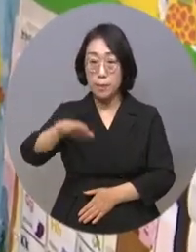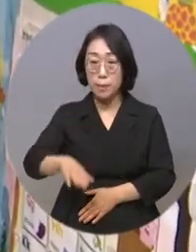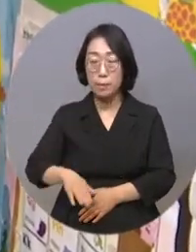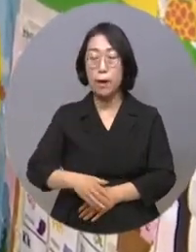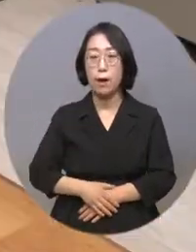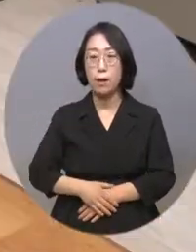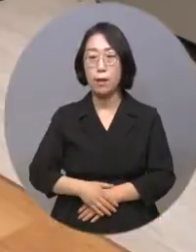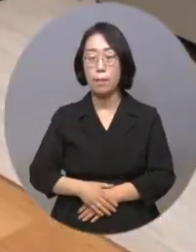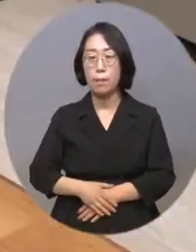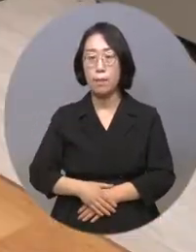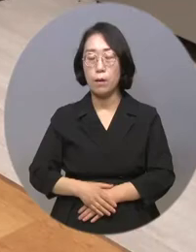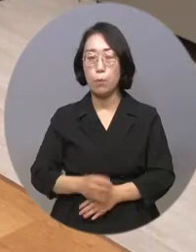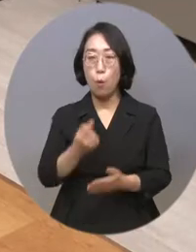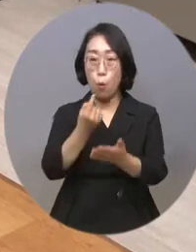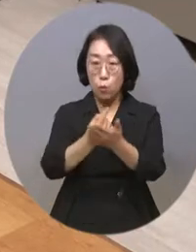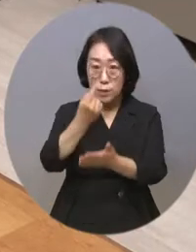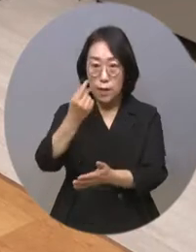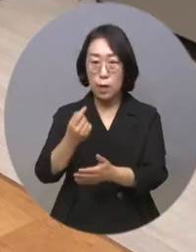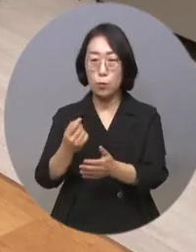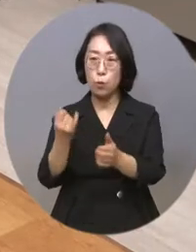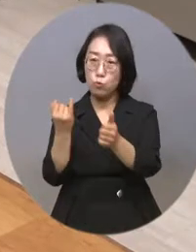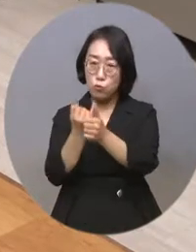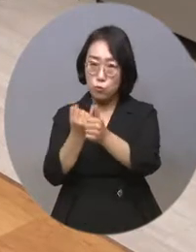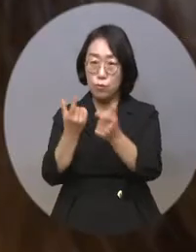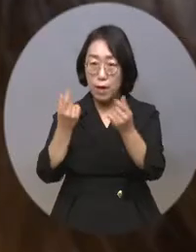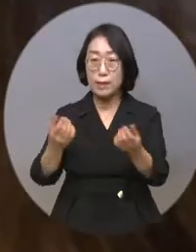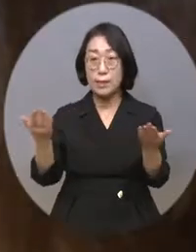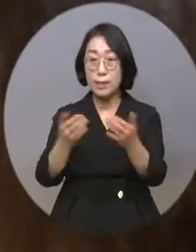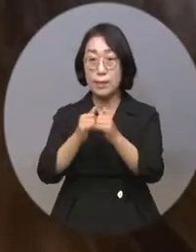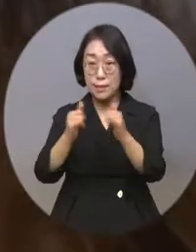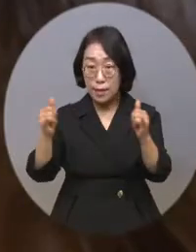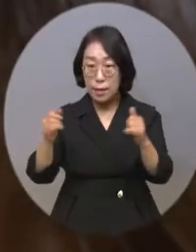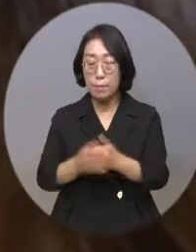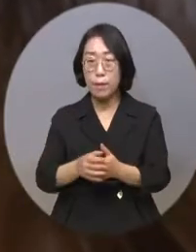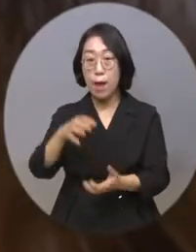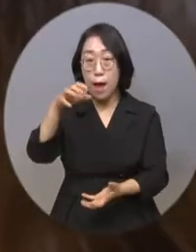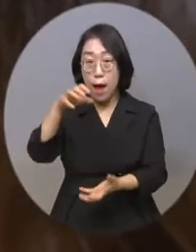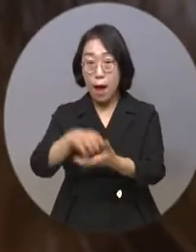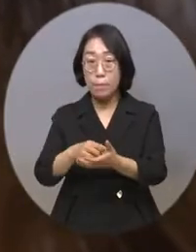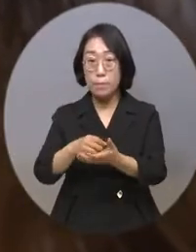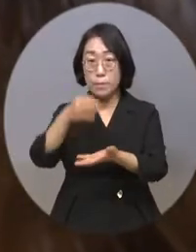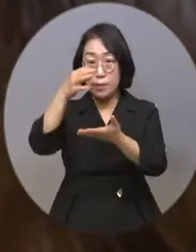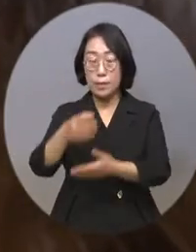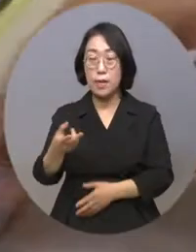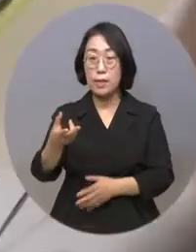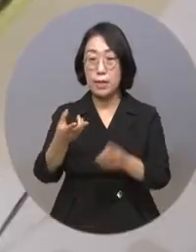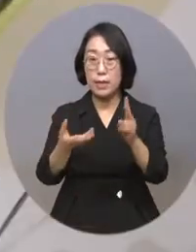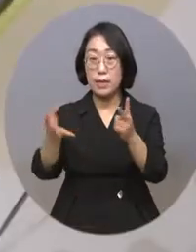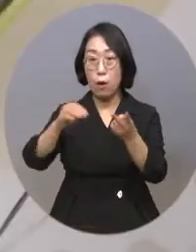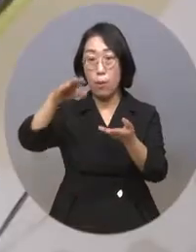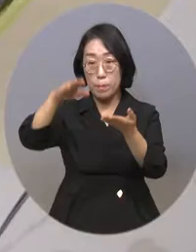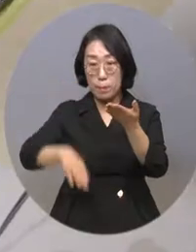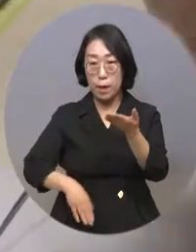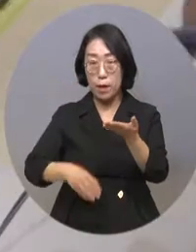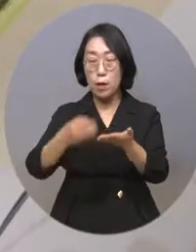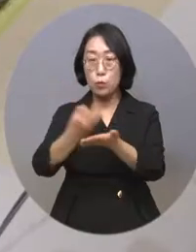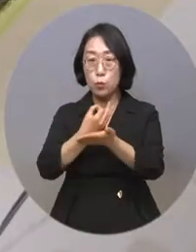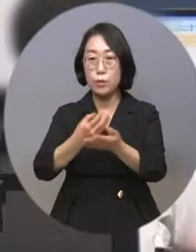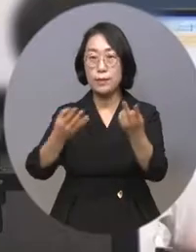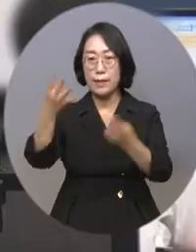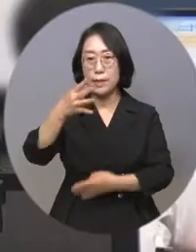둔 홋벌이, 맞벌이 가구로서 재산 합계액이 2억 원 미만이고 총소득이 4천만 원 미만이어야